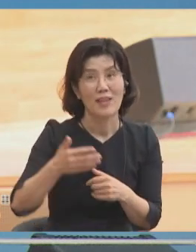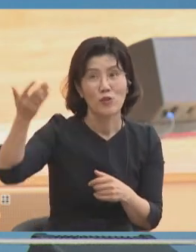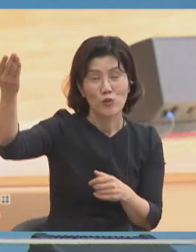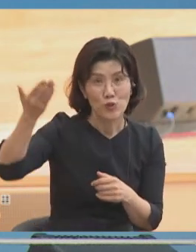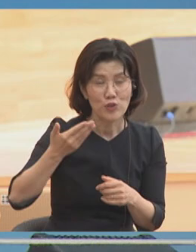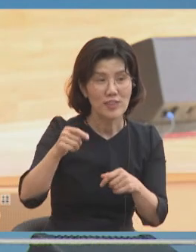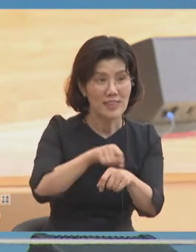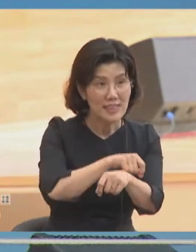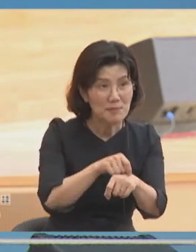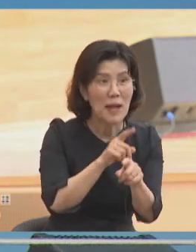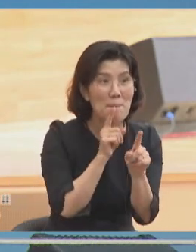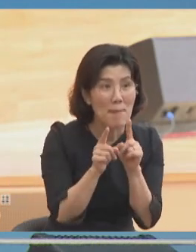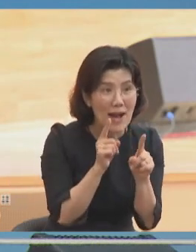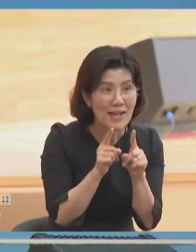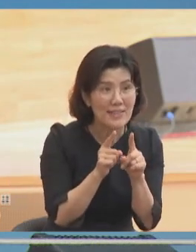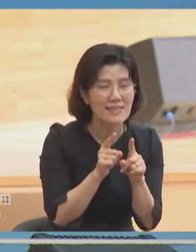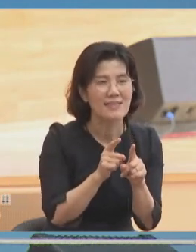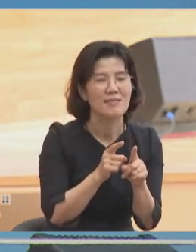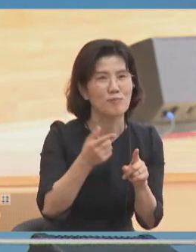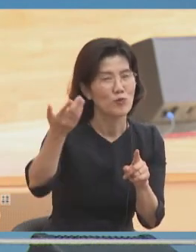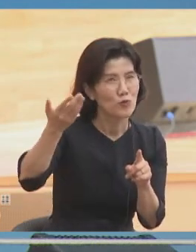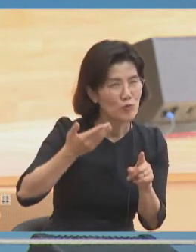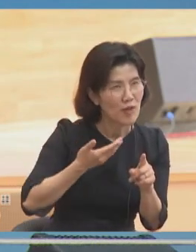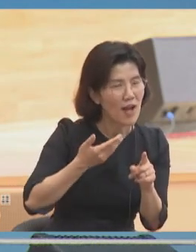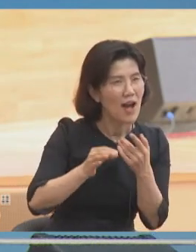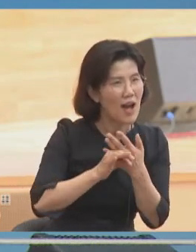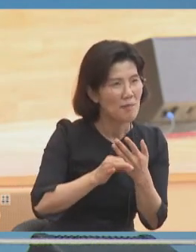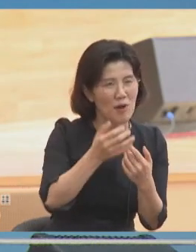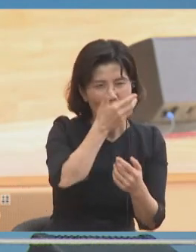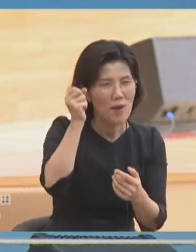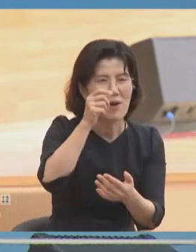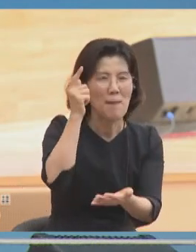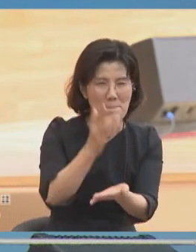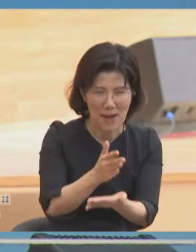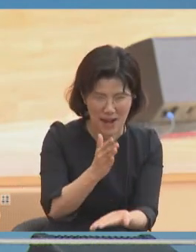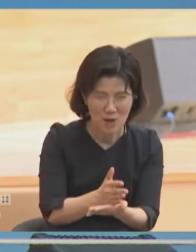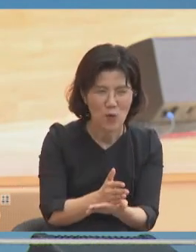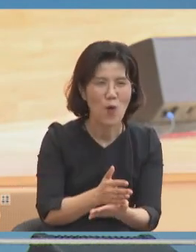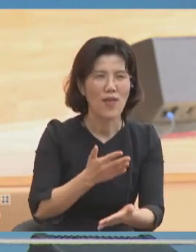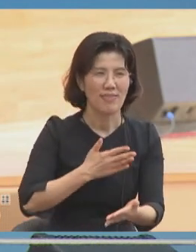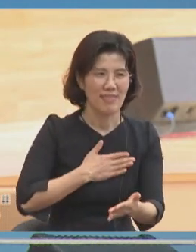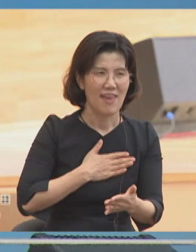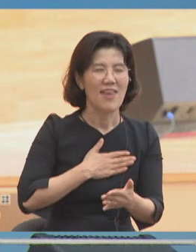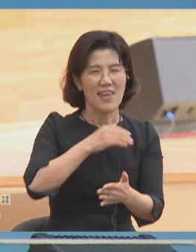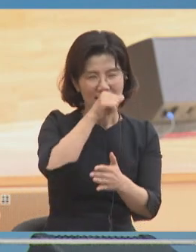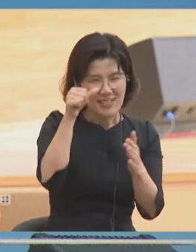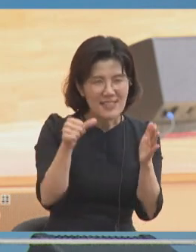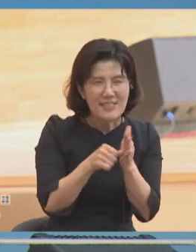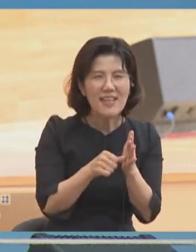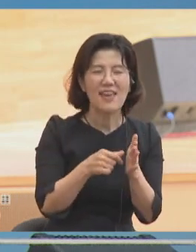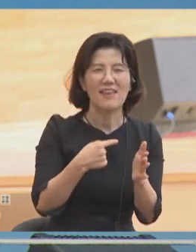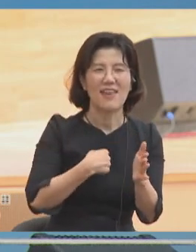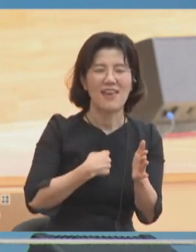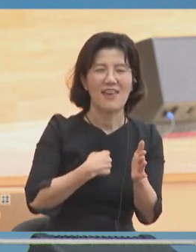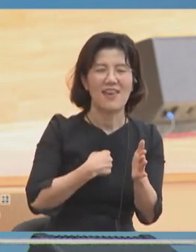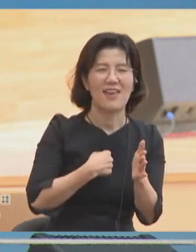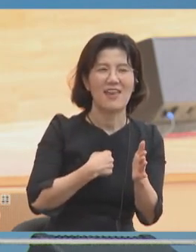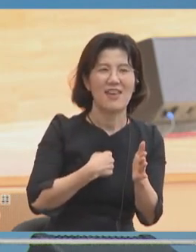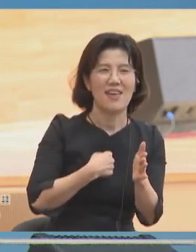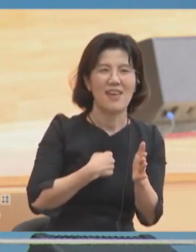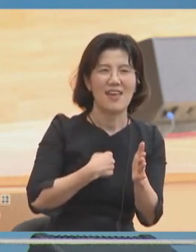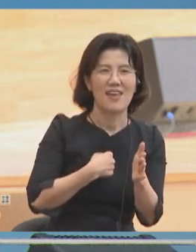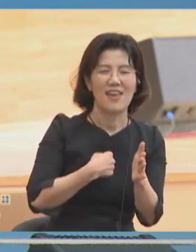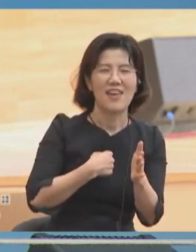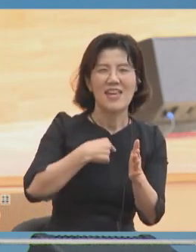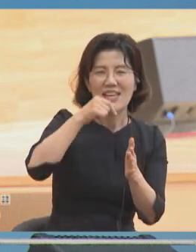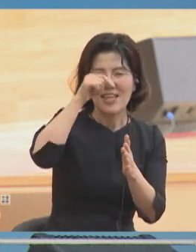특별한 말씀 외면하지 마십시오 여러분 그 말씀이 레마의 말씀 내 인생의 약속의 말씀 일생의